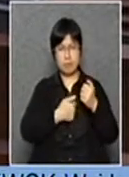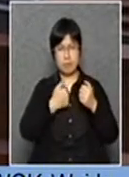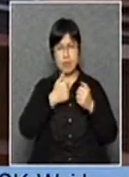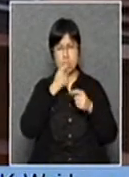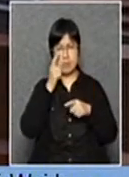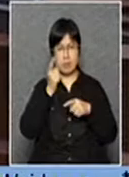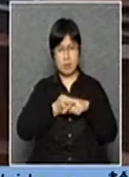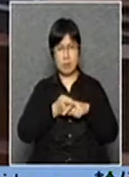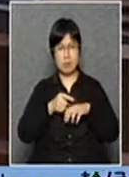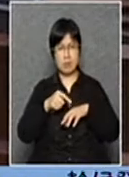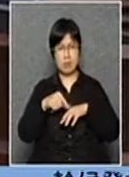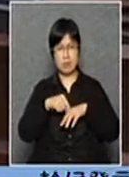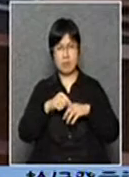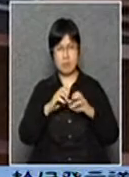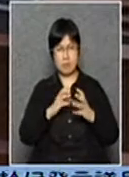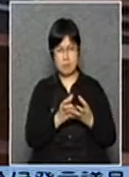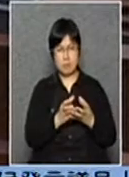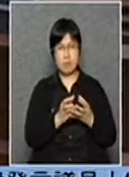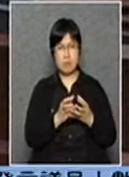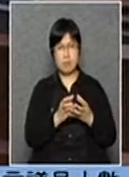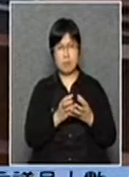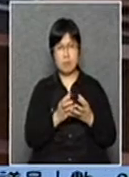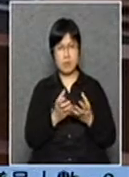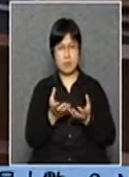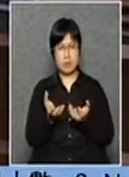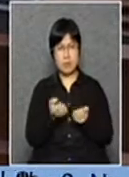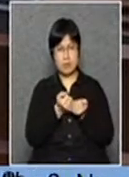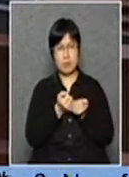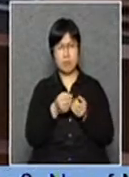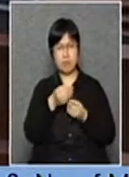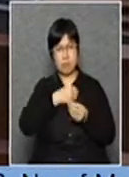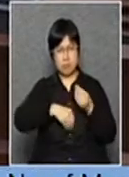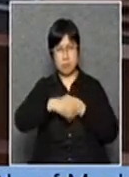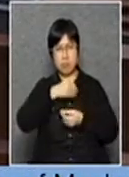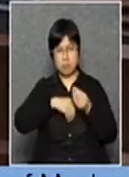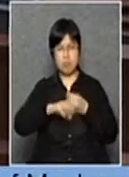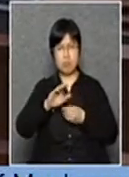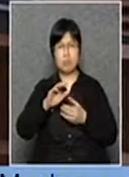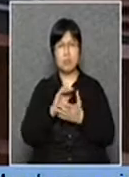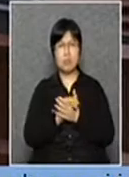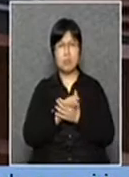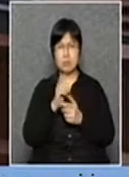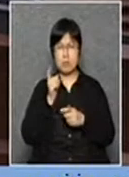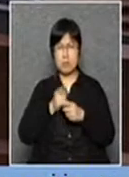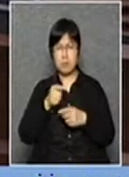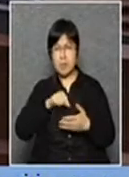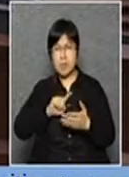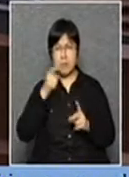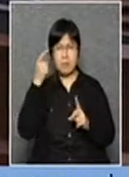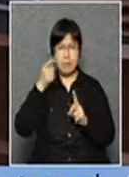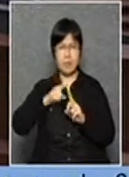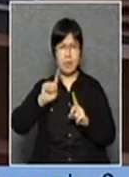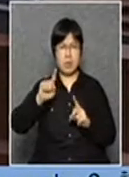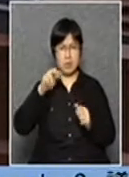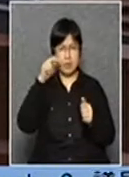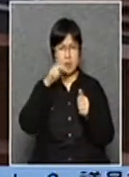啦，去接受啲基金，去運作啲基金。但實質上咧係點嘅咧？咩目標嘅咧？有咩監